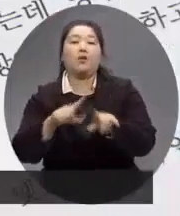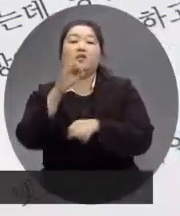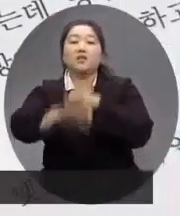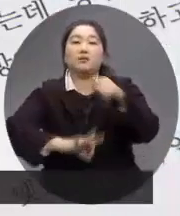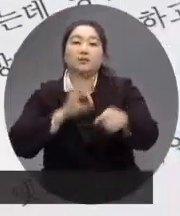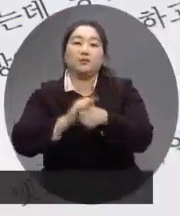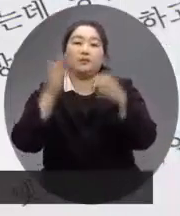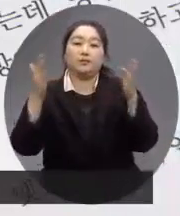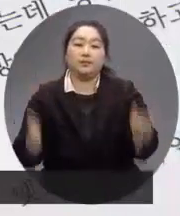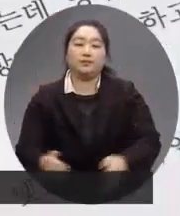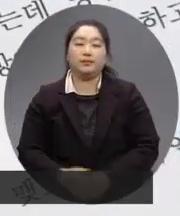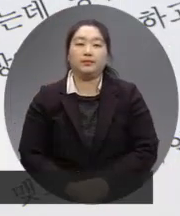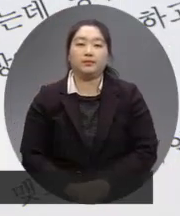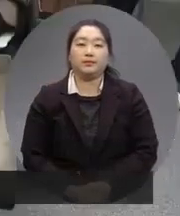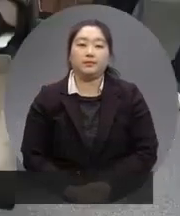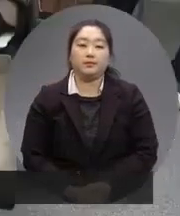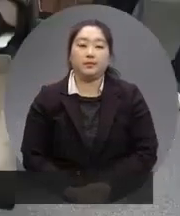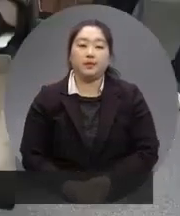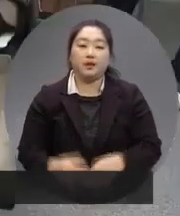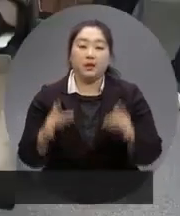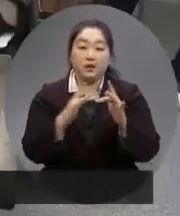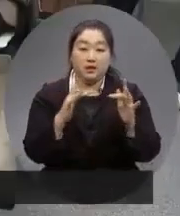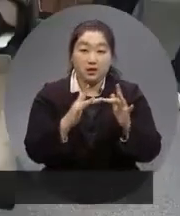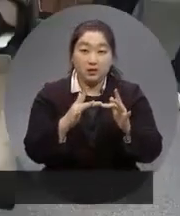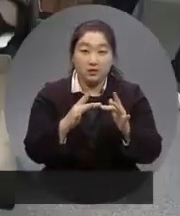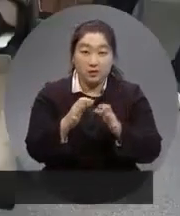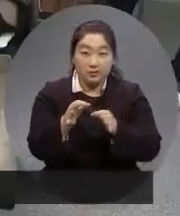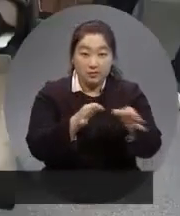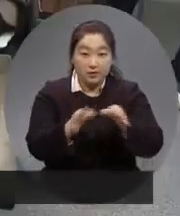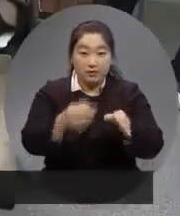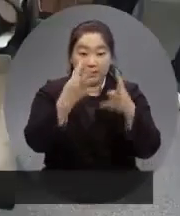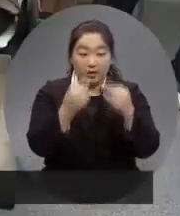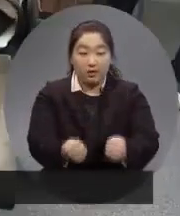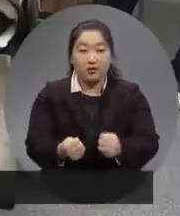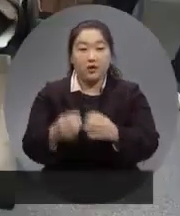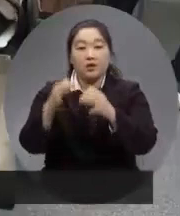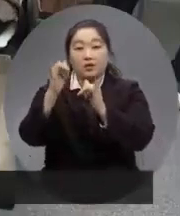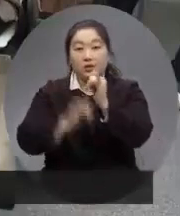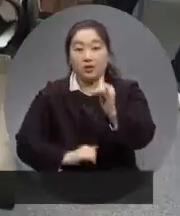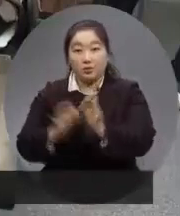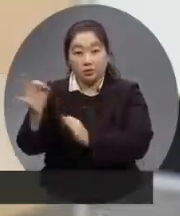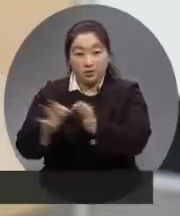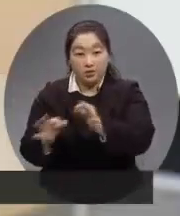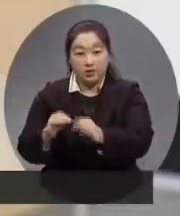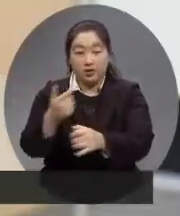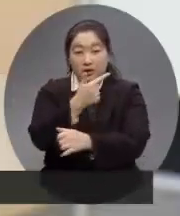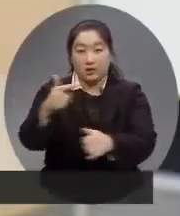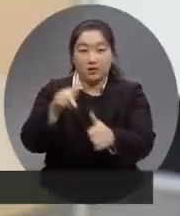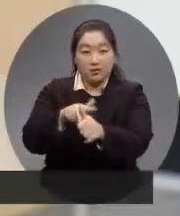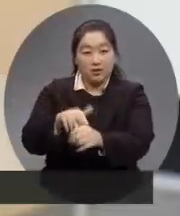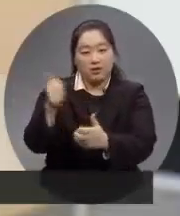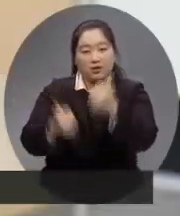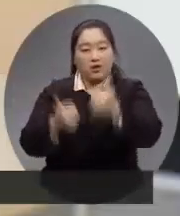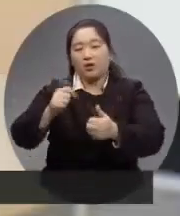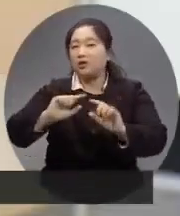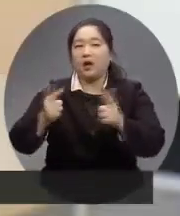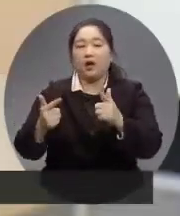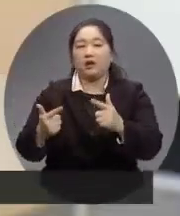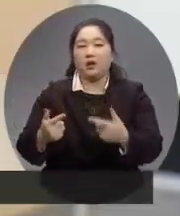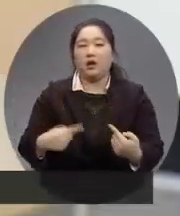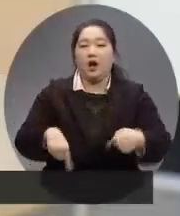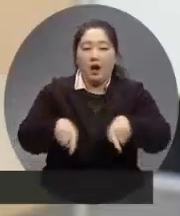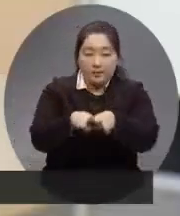방안을 추진합니다. 온라인 시장 팽창으로 오프라인 시장인 전통시장과 대형마트는 경쟁이 아닌 상생의